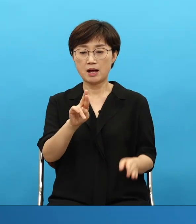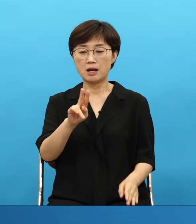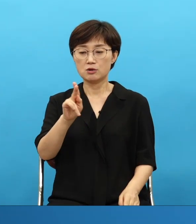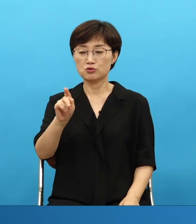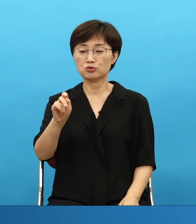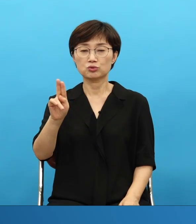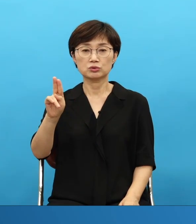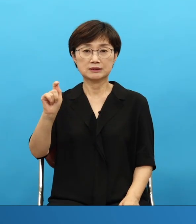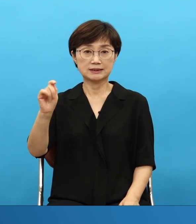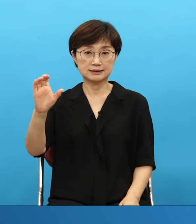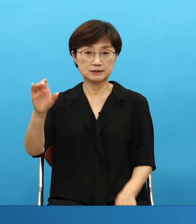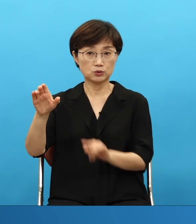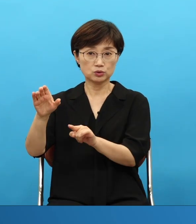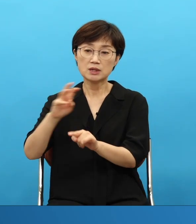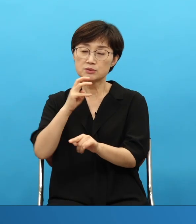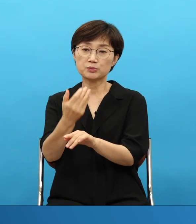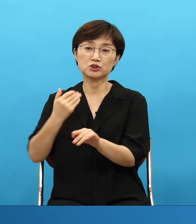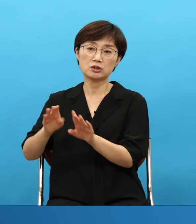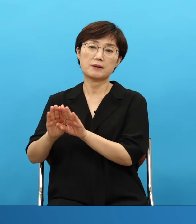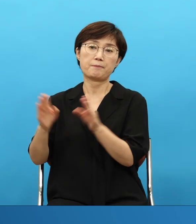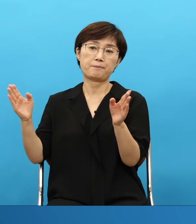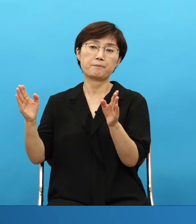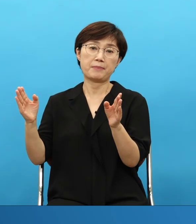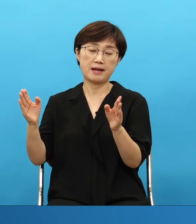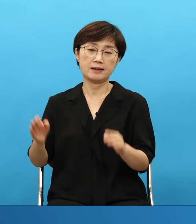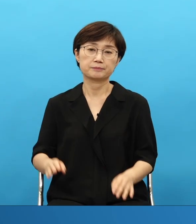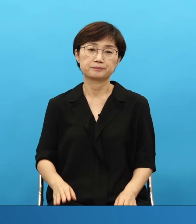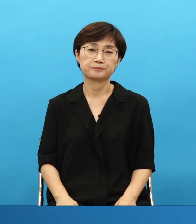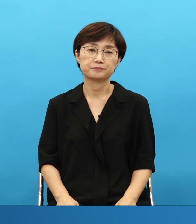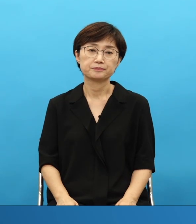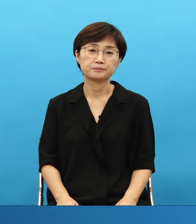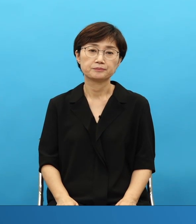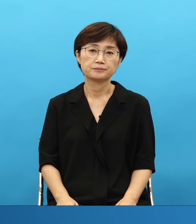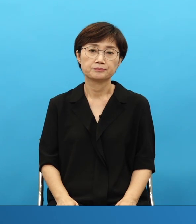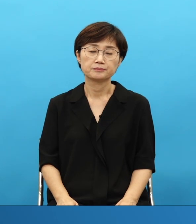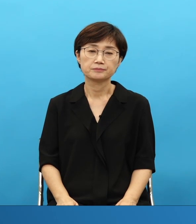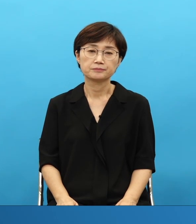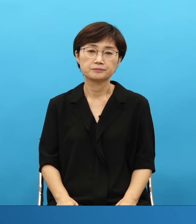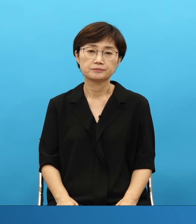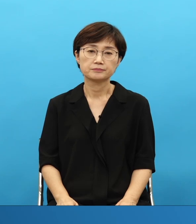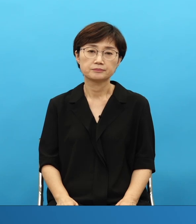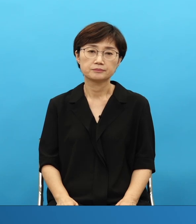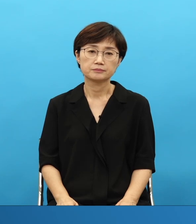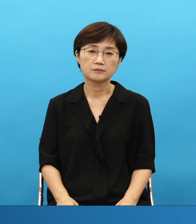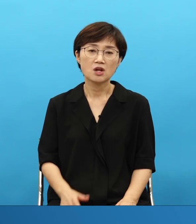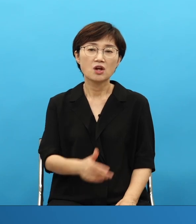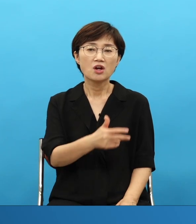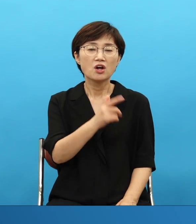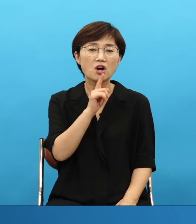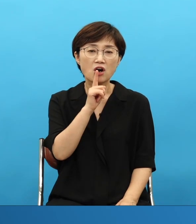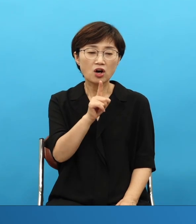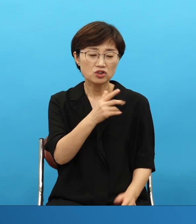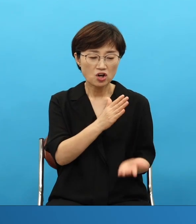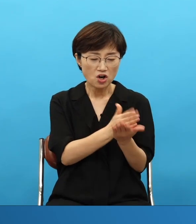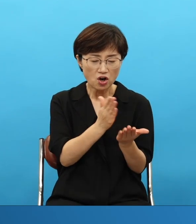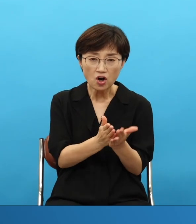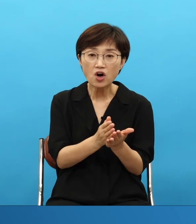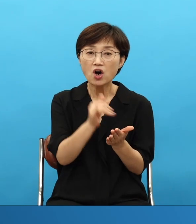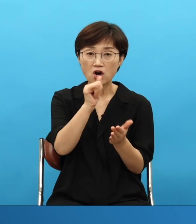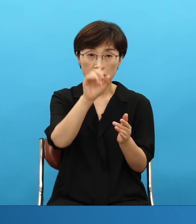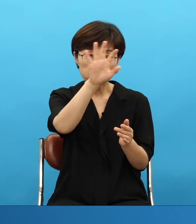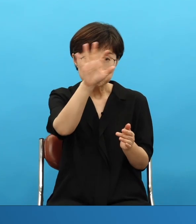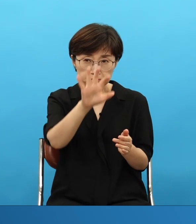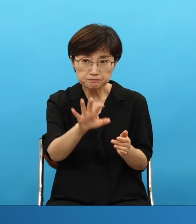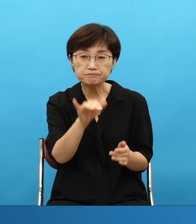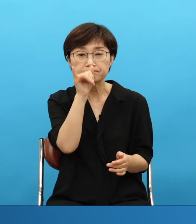RUTC TV 채널에서는 30분 전부터 실시간 생방송 화면이 송출되어 다국어 썸네일로 제목과 본문을 확인할